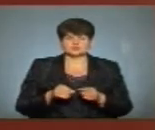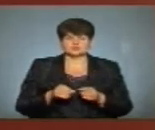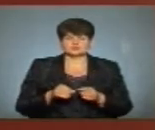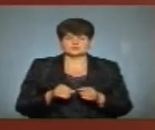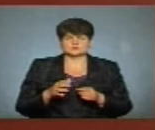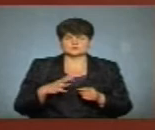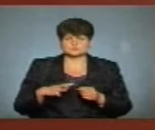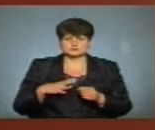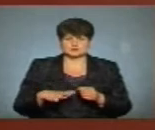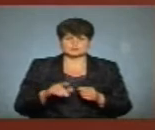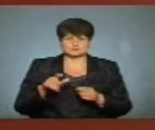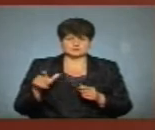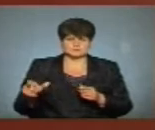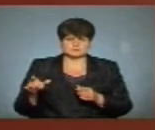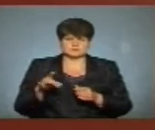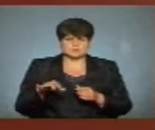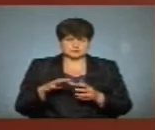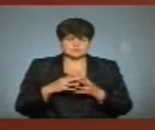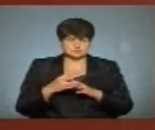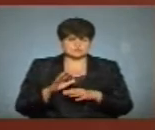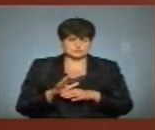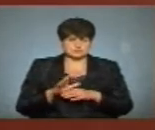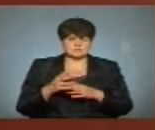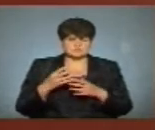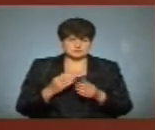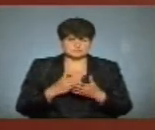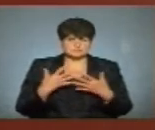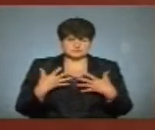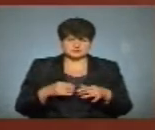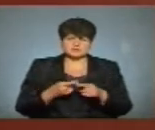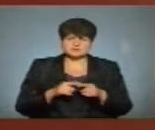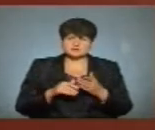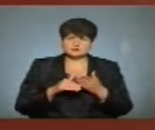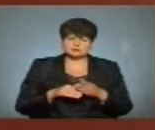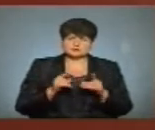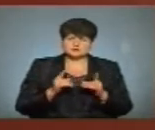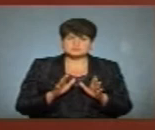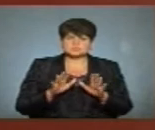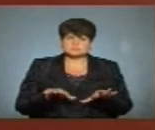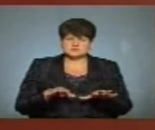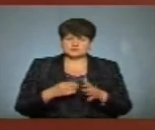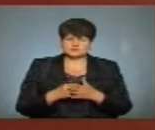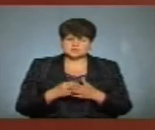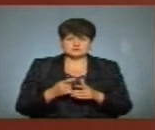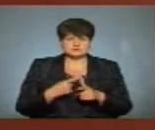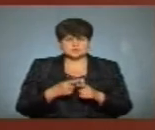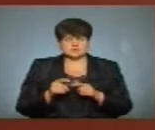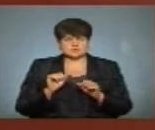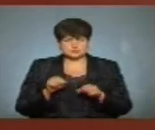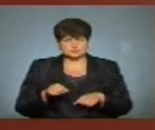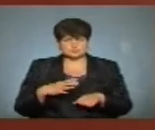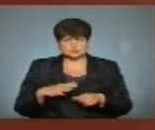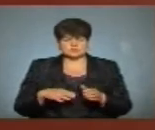регіону, зокрема аграрії, які зазнали втрат? Тобто, чи йде мова лише про допомогу з місцевих бюджетів, чи можна розраховувати на